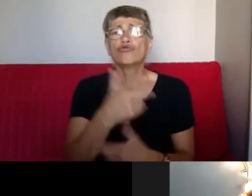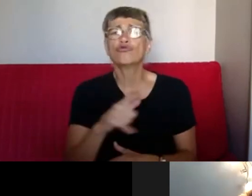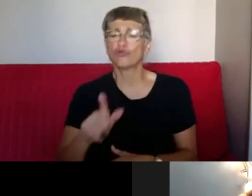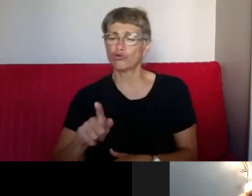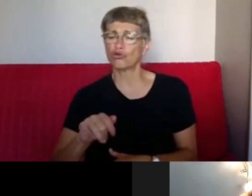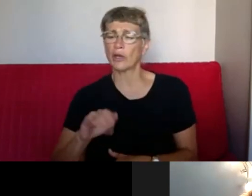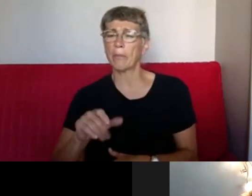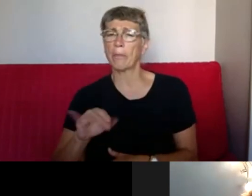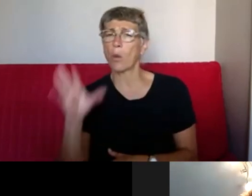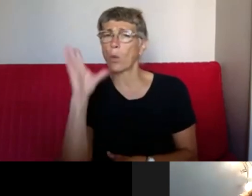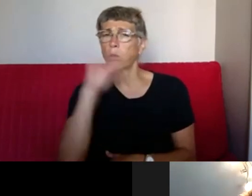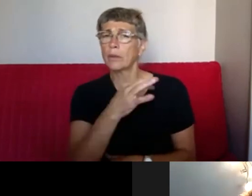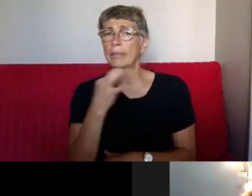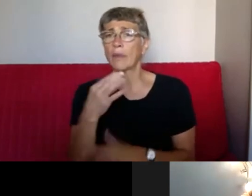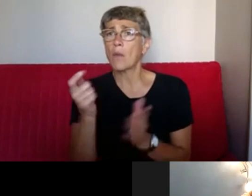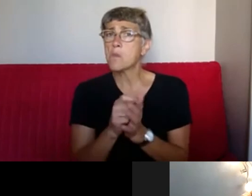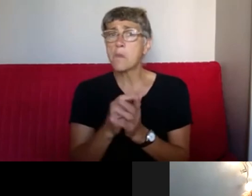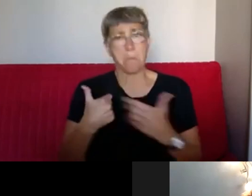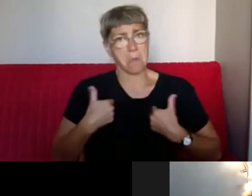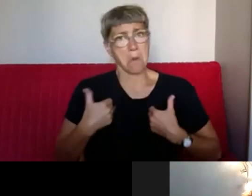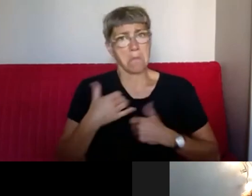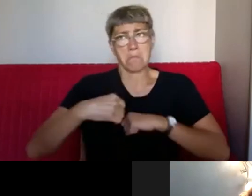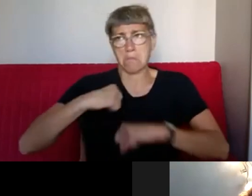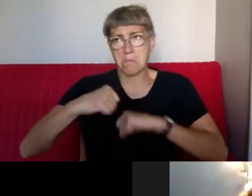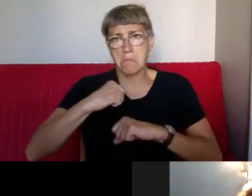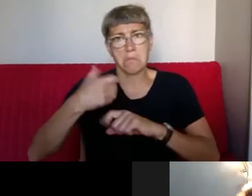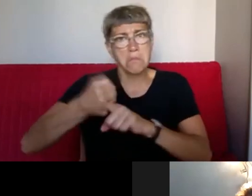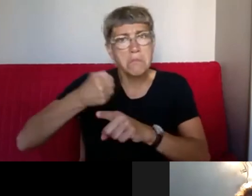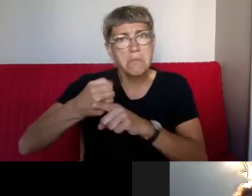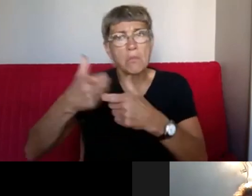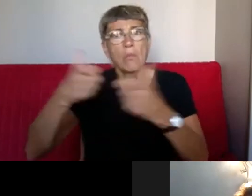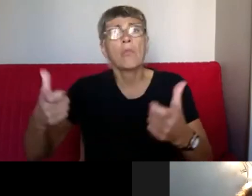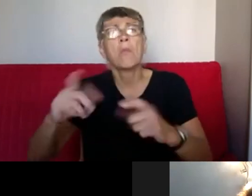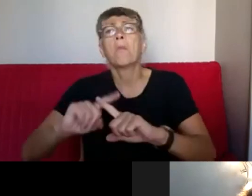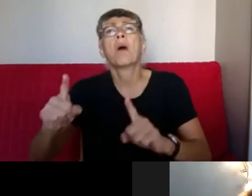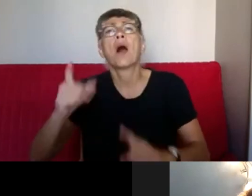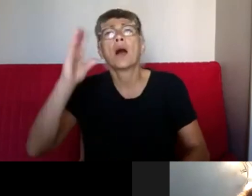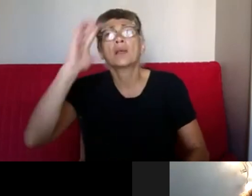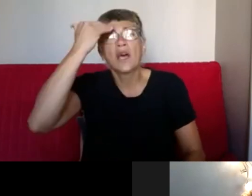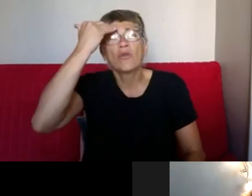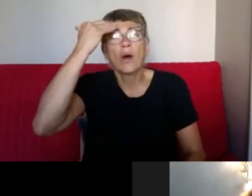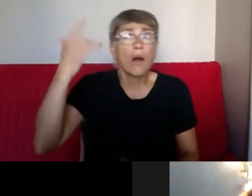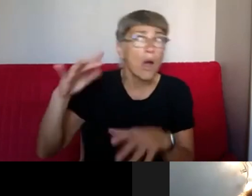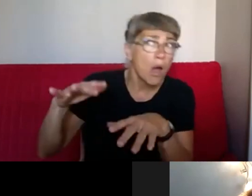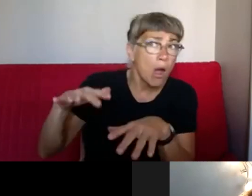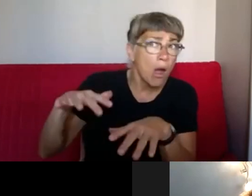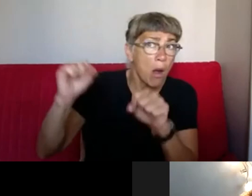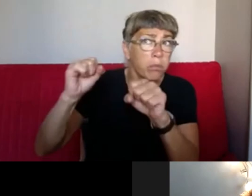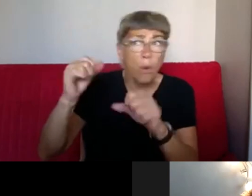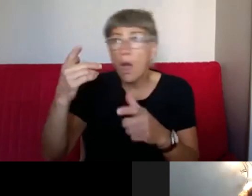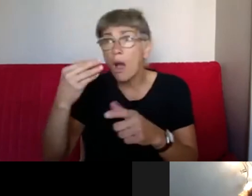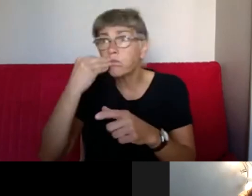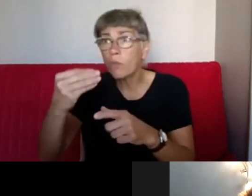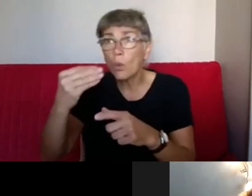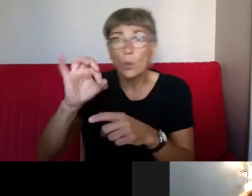quand j'étais prospecté, les entreprises, la première envie, c'était pas de savoir tant s'ils avaient un emploi à pouvoir ou pas.